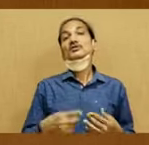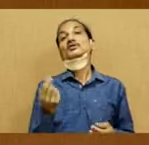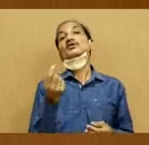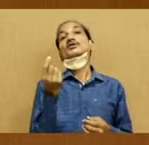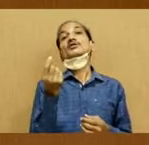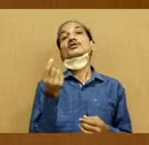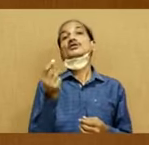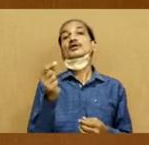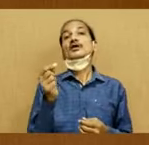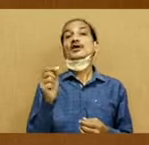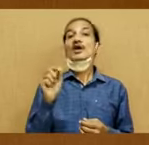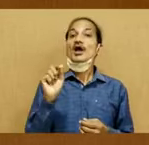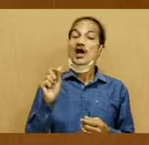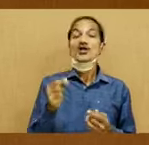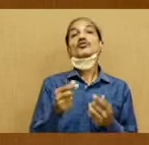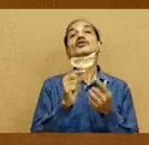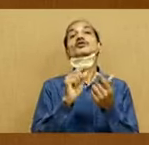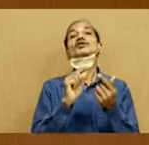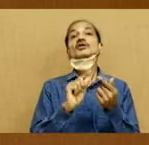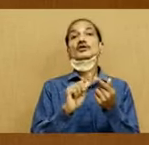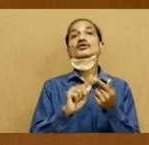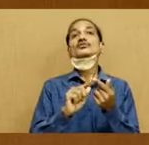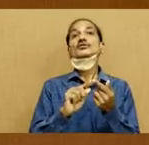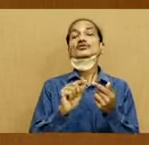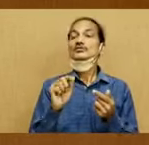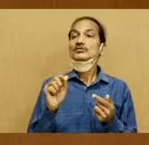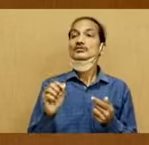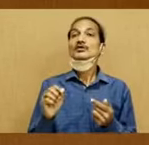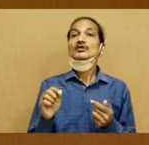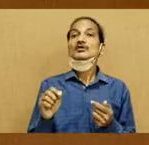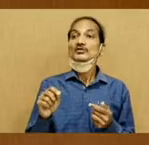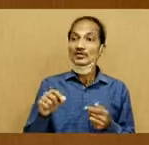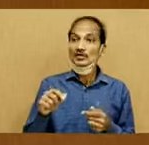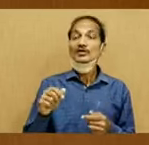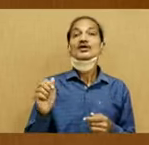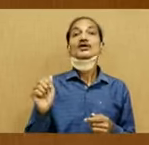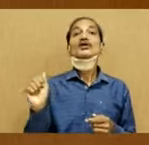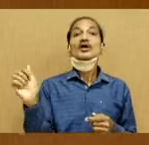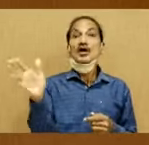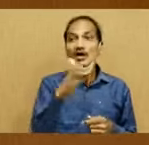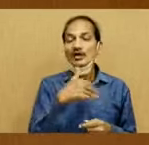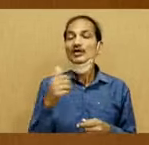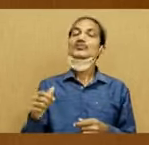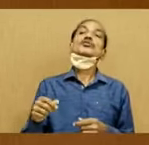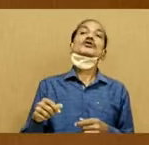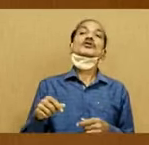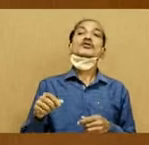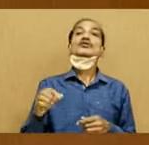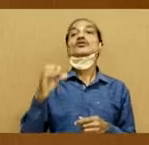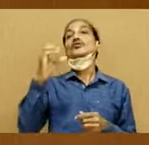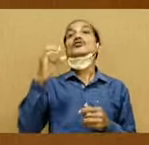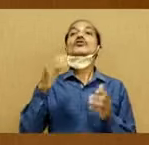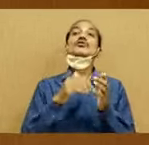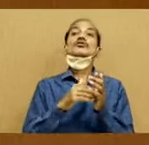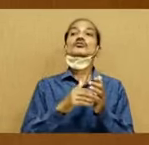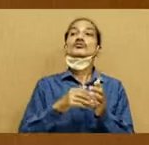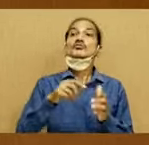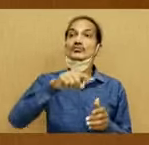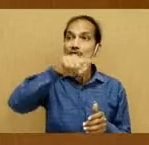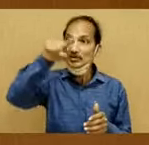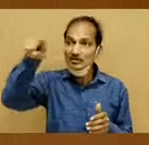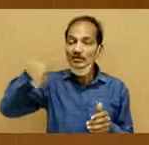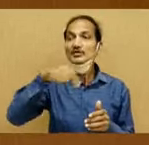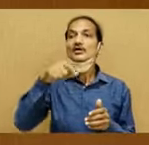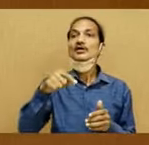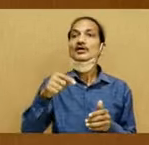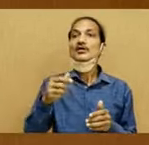ଆମର କଣ୍ଟେନମେଣ୍ଟ ଏରିଆ, କଣ୍ଟେନମେଣ୍ଟ ଏରିଆରେ ଲୋକମାନଙ୍କୁ, ପରିବାରମାନଙ୍କୁ ବହୁତ କଷ୍ଟ ହୁଏ, କିନ୍ତୁ କଣ୍ଟେନମେଣ୍ଟ କ'ଣ ପାଇଁ ଆବଶ୍ୟକ?